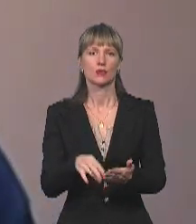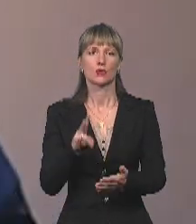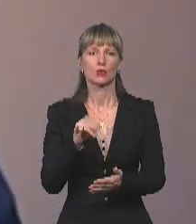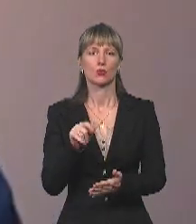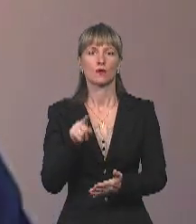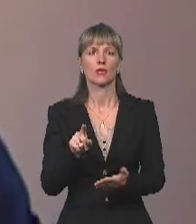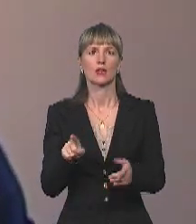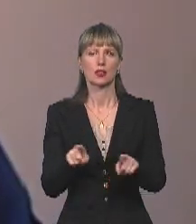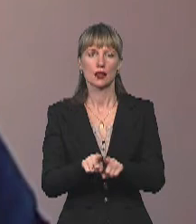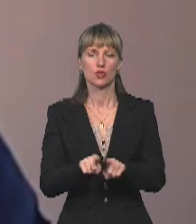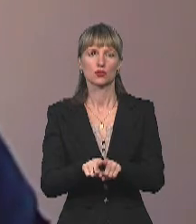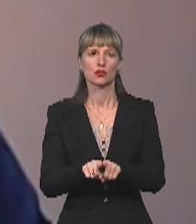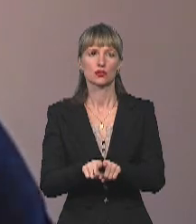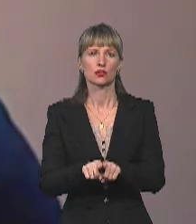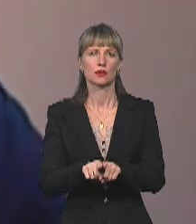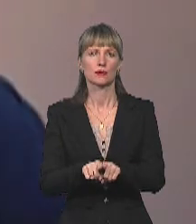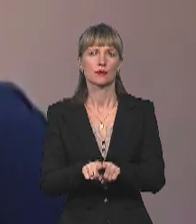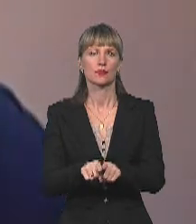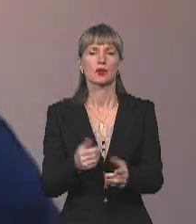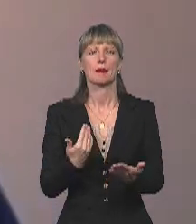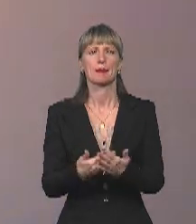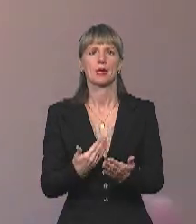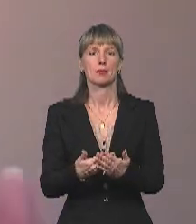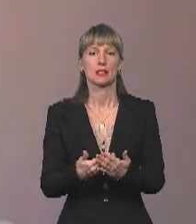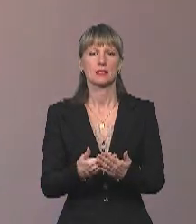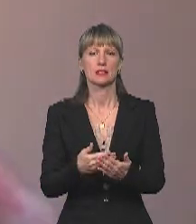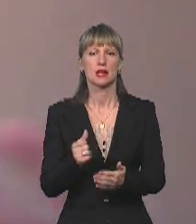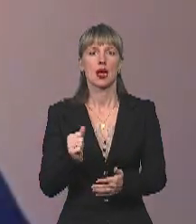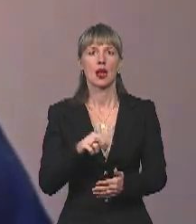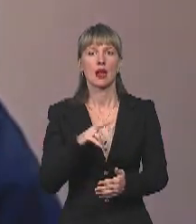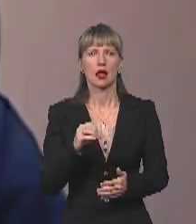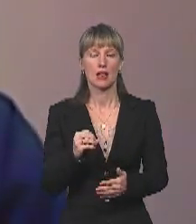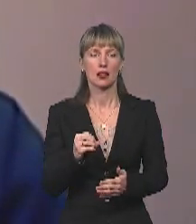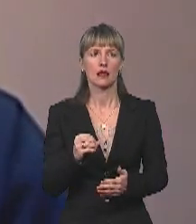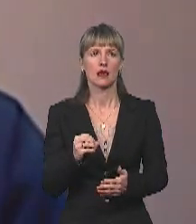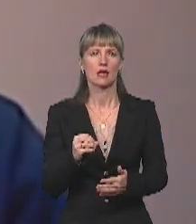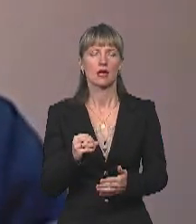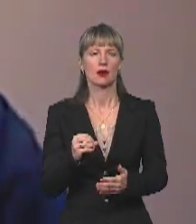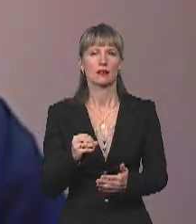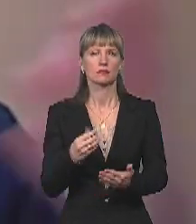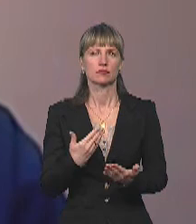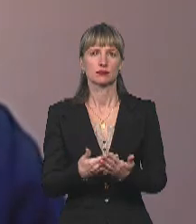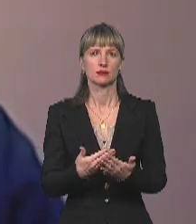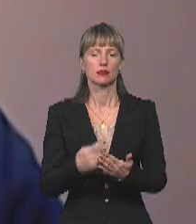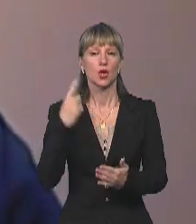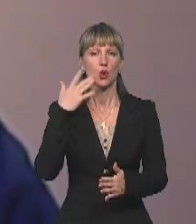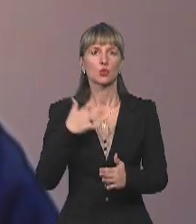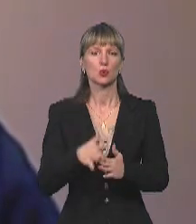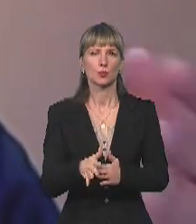теж, як би так, приблизний, скажімо так, але ж певний, скажімо так,